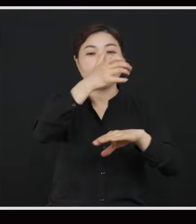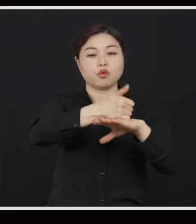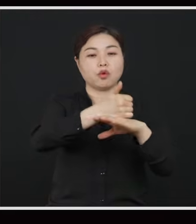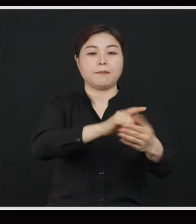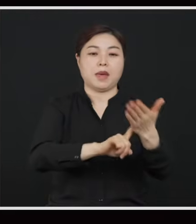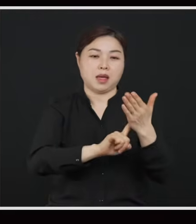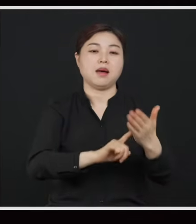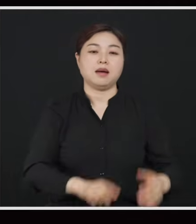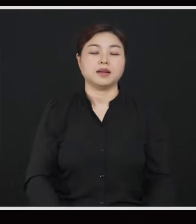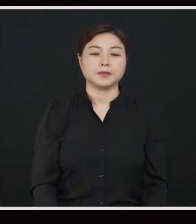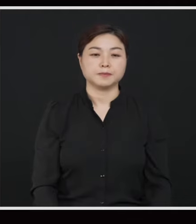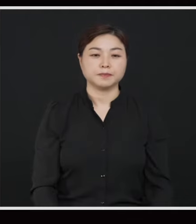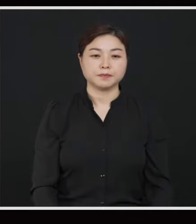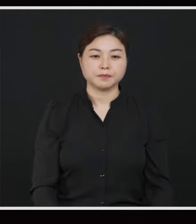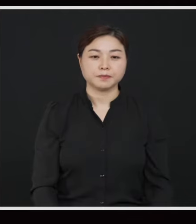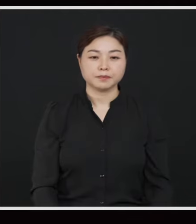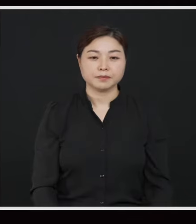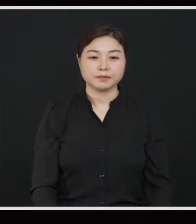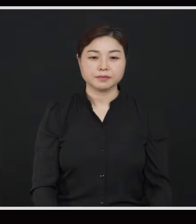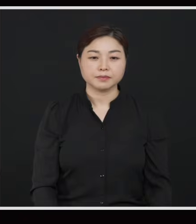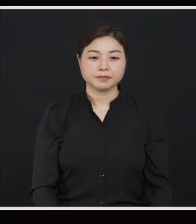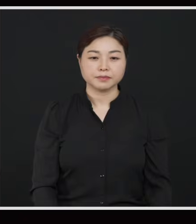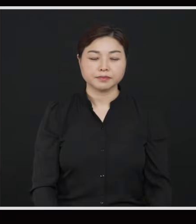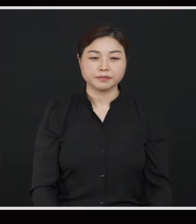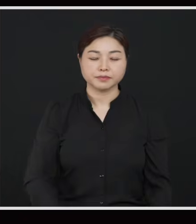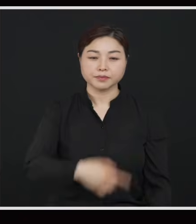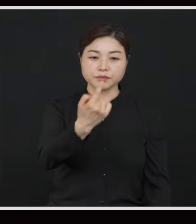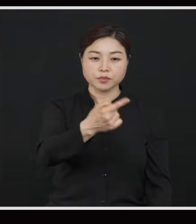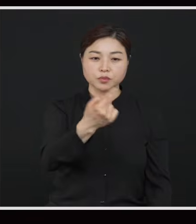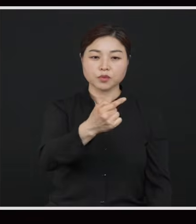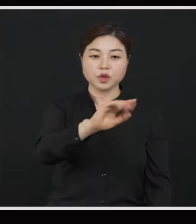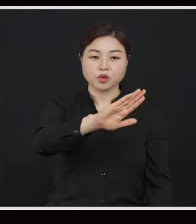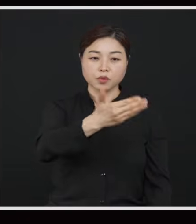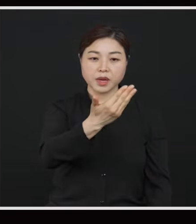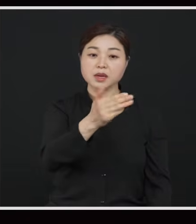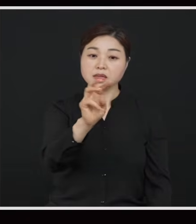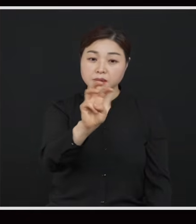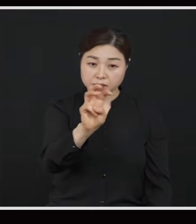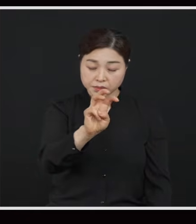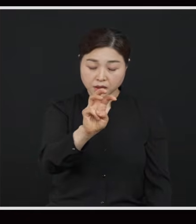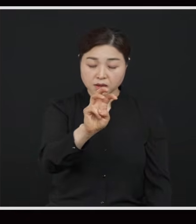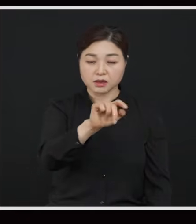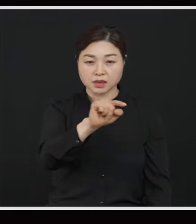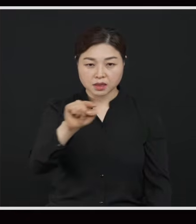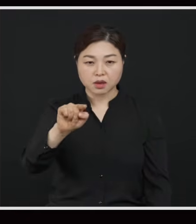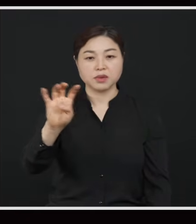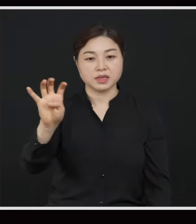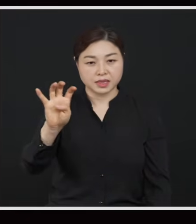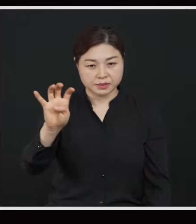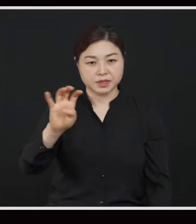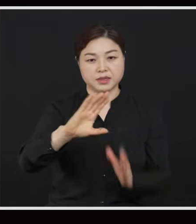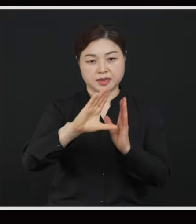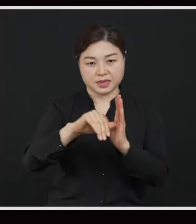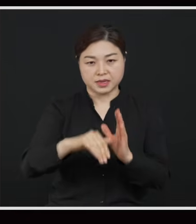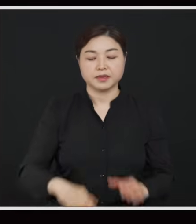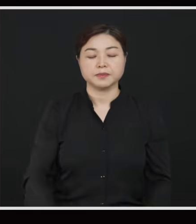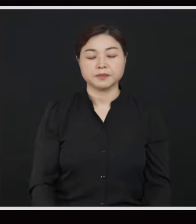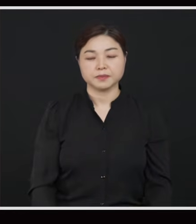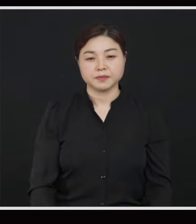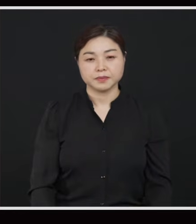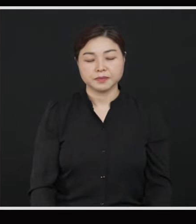됐어요. 자, 이제 1930년대입니다. 30년대, 40년대.